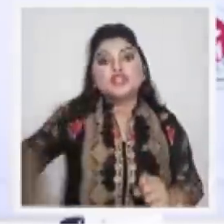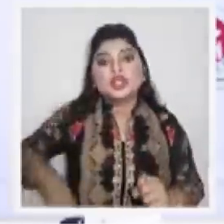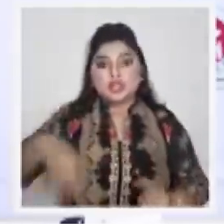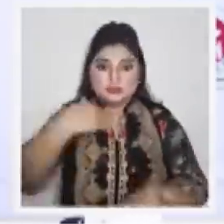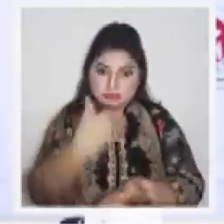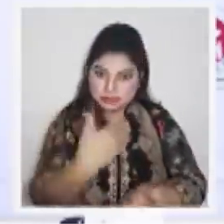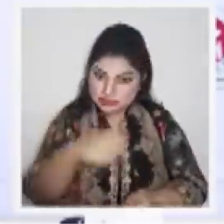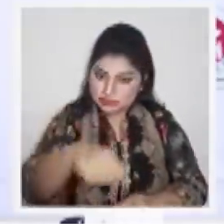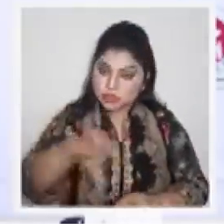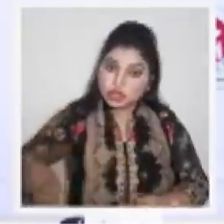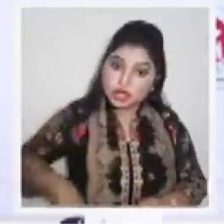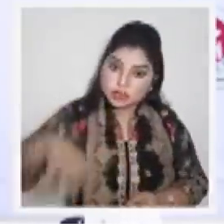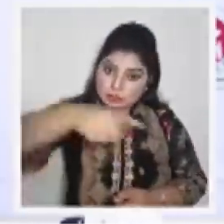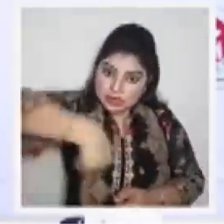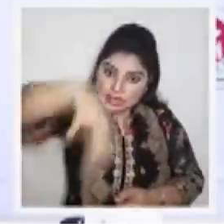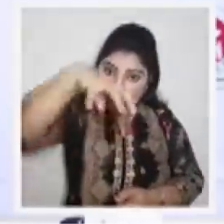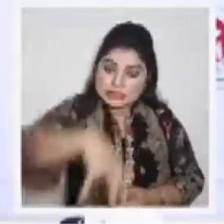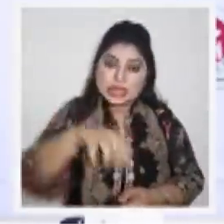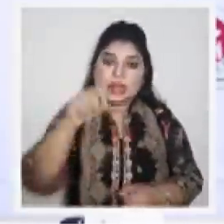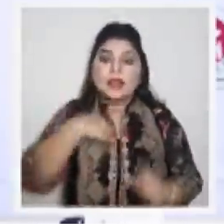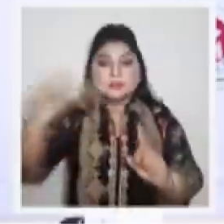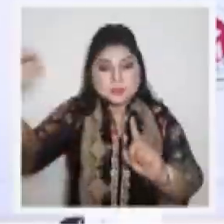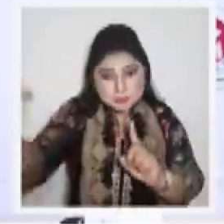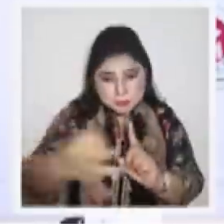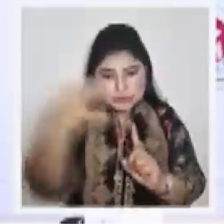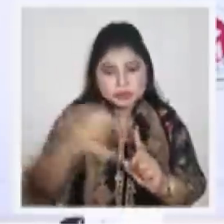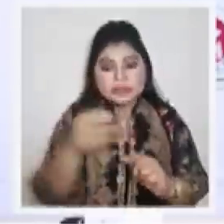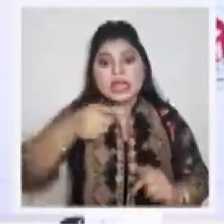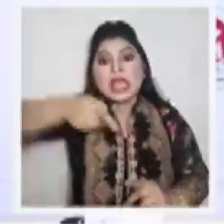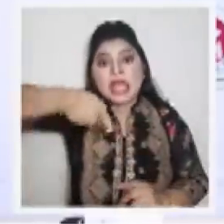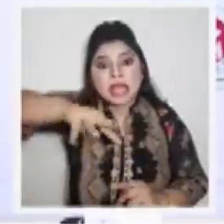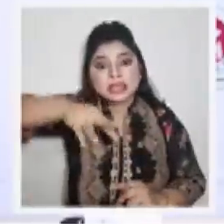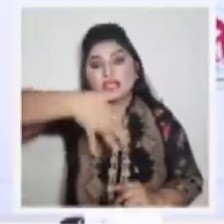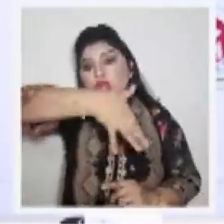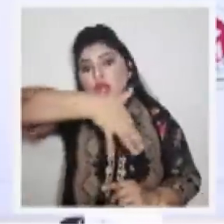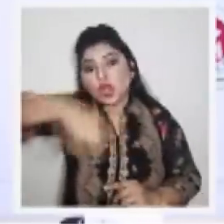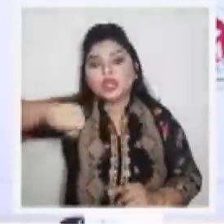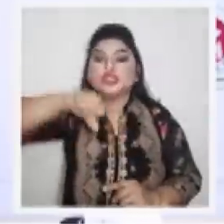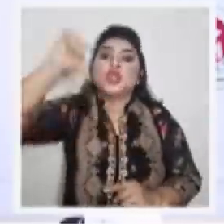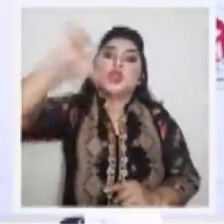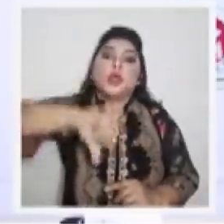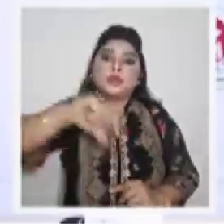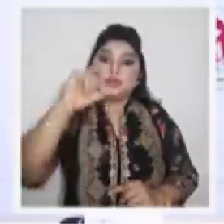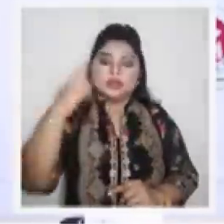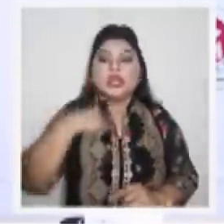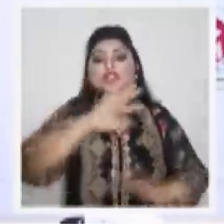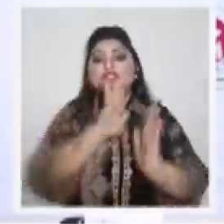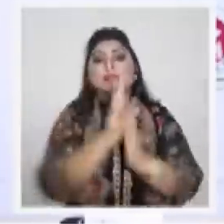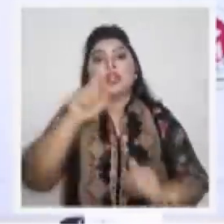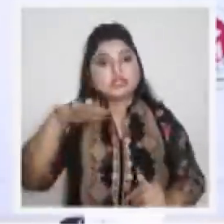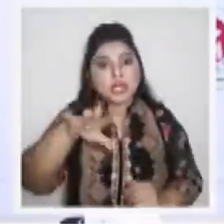কেস পাওয়া গেছে এবং চট্টগ্রাম ডিভিশনের মধ্যে সর্বোচ্চ চট্টগ্রাম জেলায়, যেখানে সর্বোচ্চ অ্যাটাক